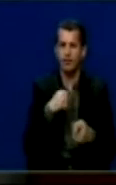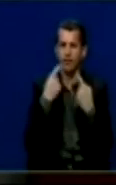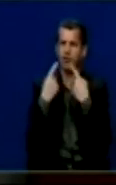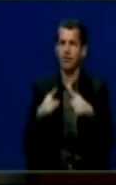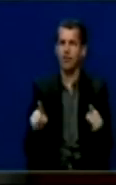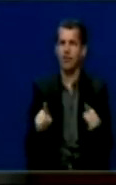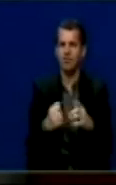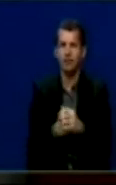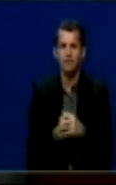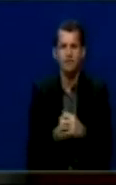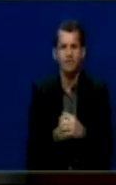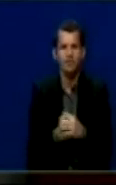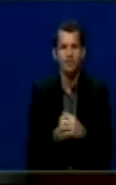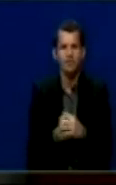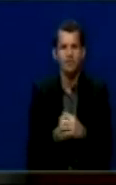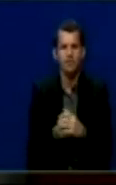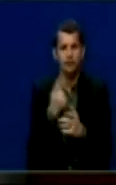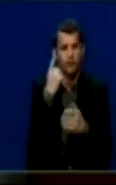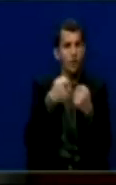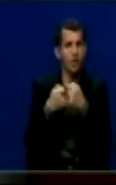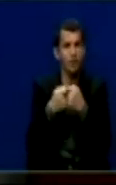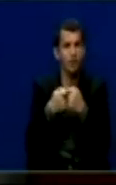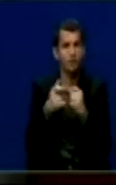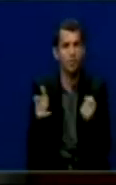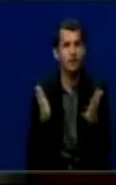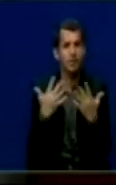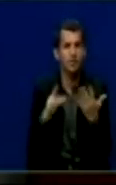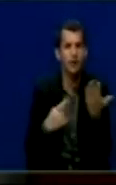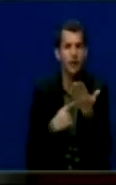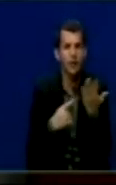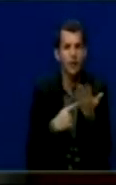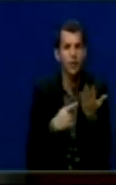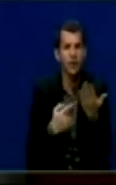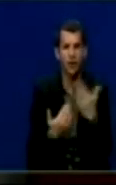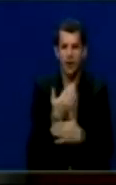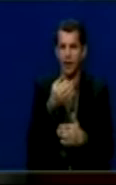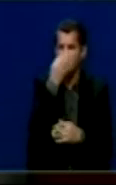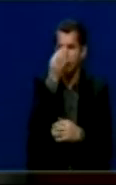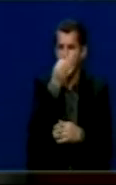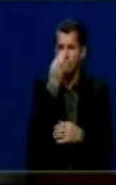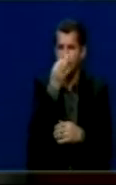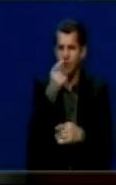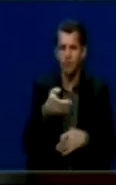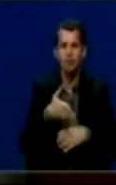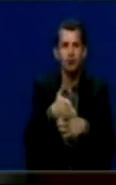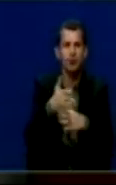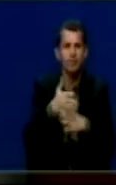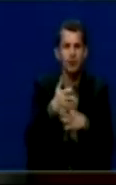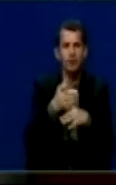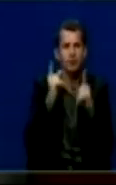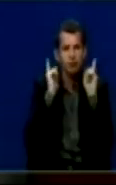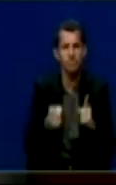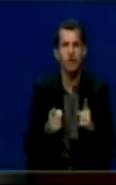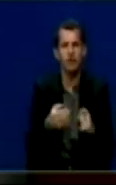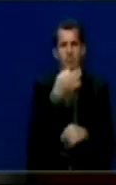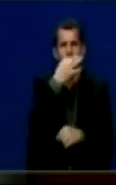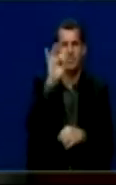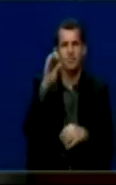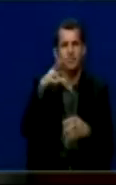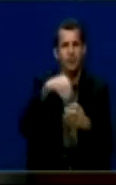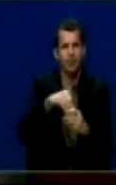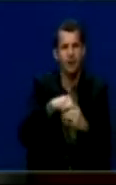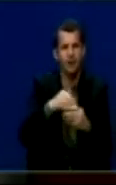veçanta. Një organizim të tillë nuk bën të mundur që teknologjia informative të përdoret në klasë si mbështetje për konkretizimin më të mirë të